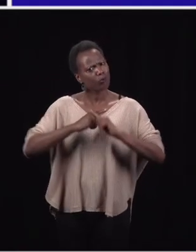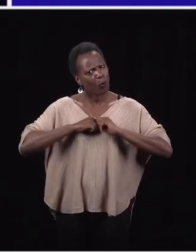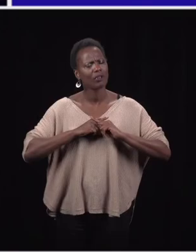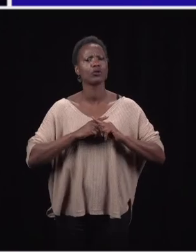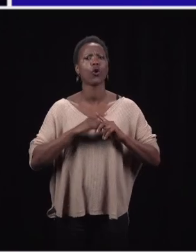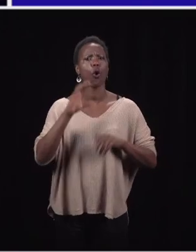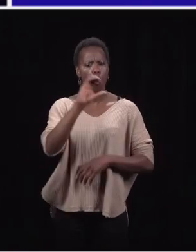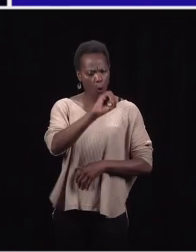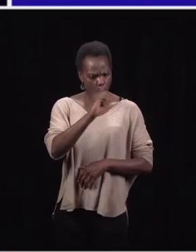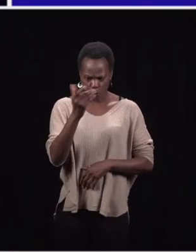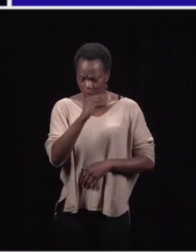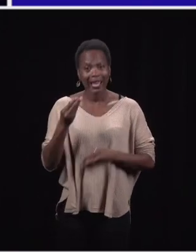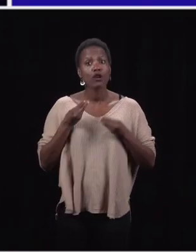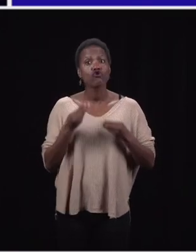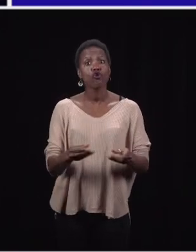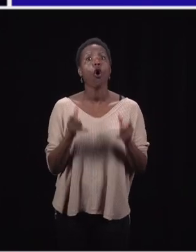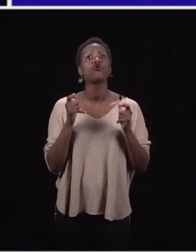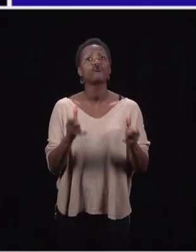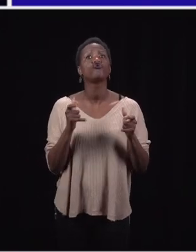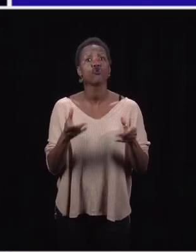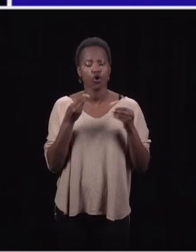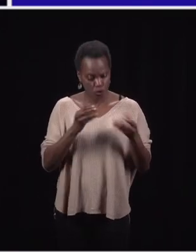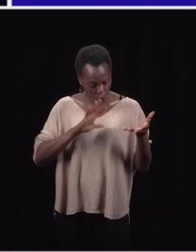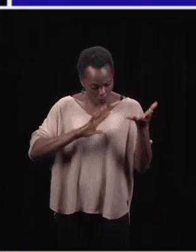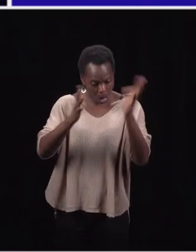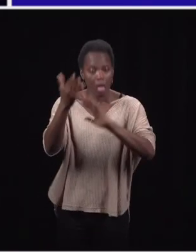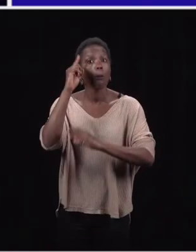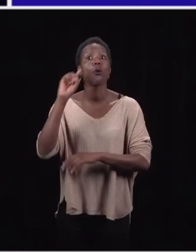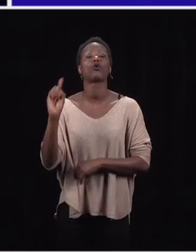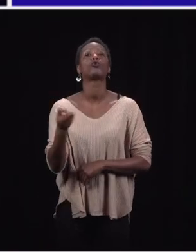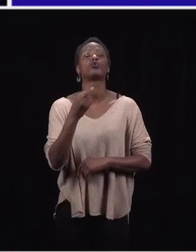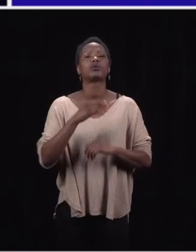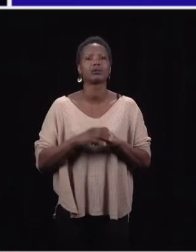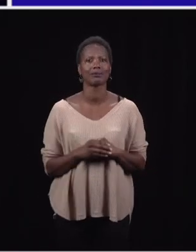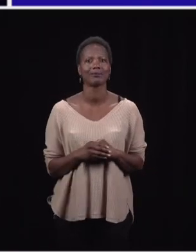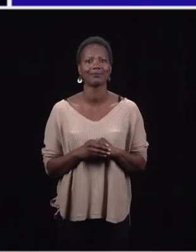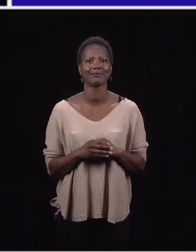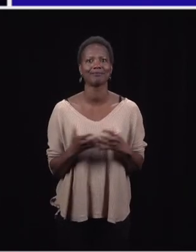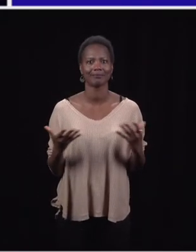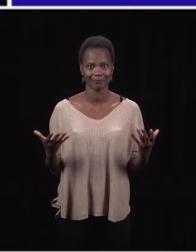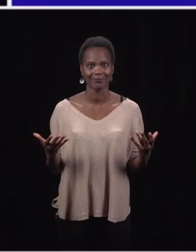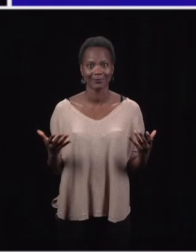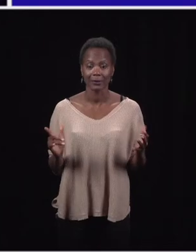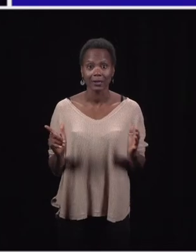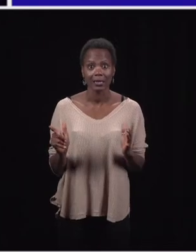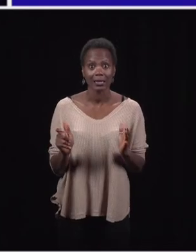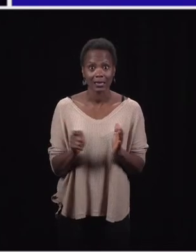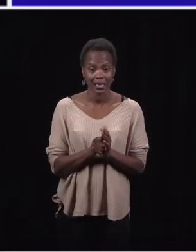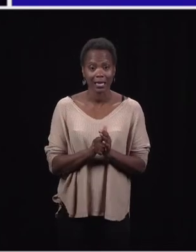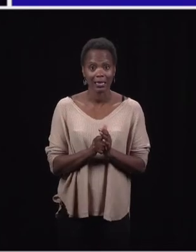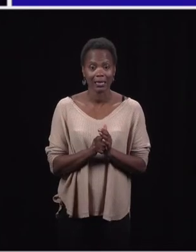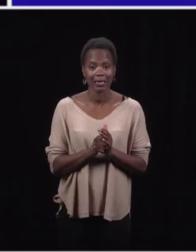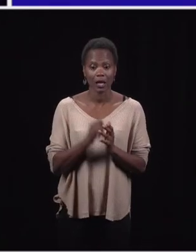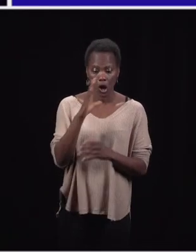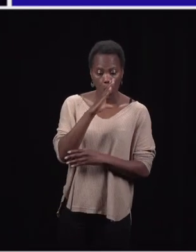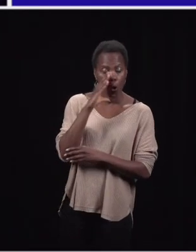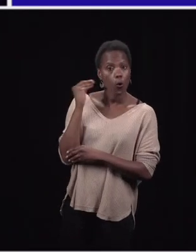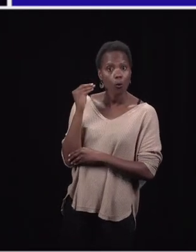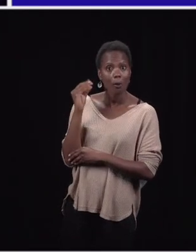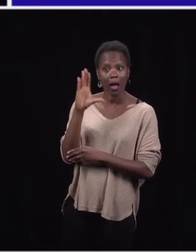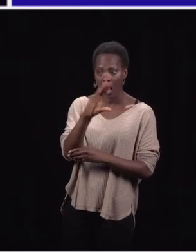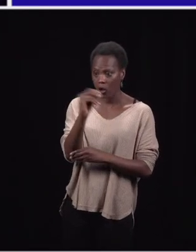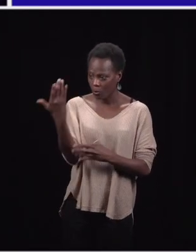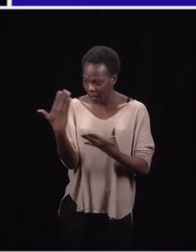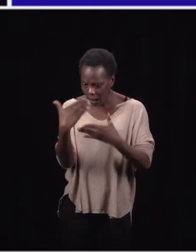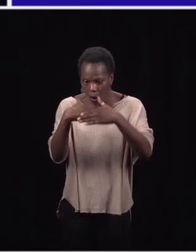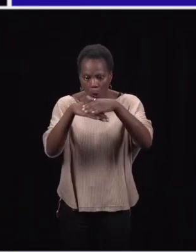source d'opportunité une source de progrès aussi pour tous c'est que finalement quand ces choses-là sont associées à l'humain ça crée un cercle